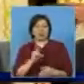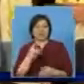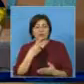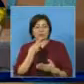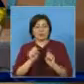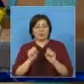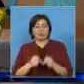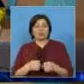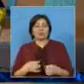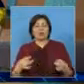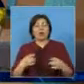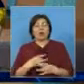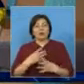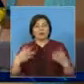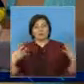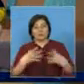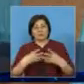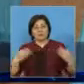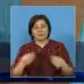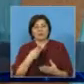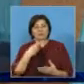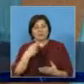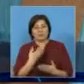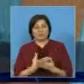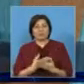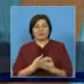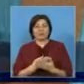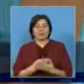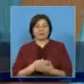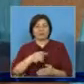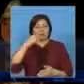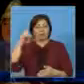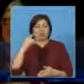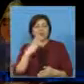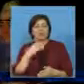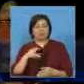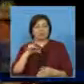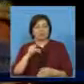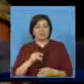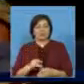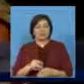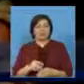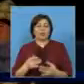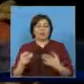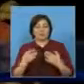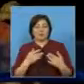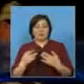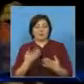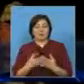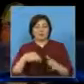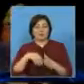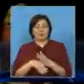посмотреть в преддверии Наурыза. Вниманию школьников будут представлены произведения национальной драматургии из репертуара театра. В их числе